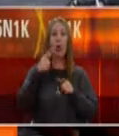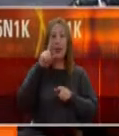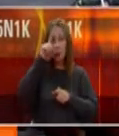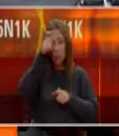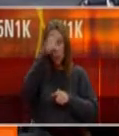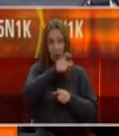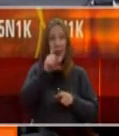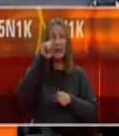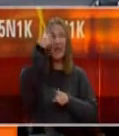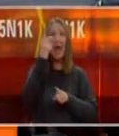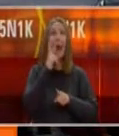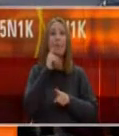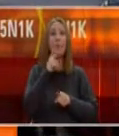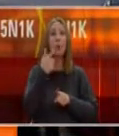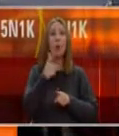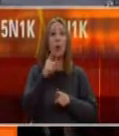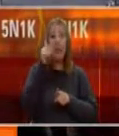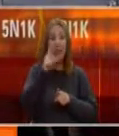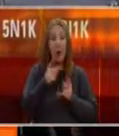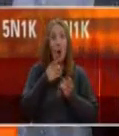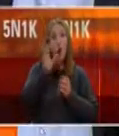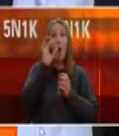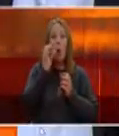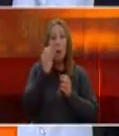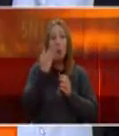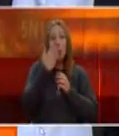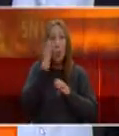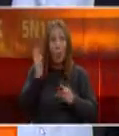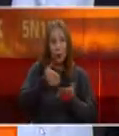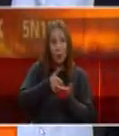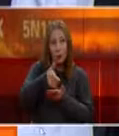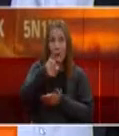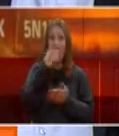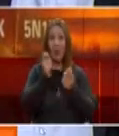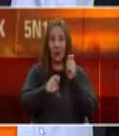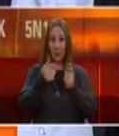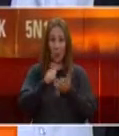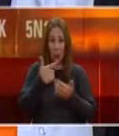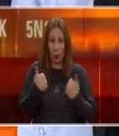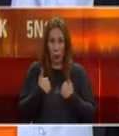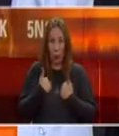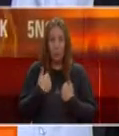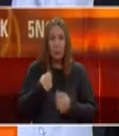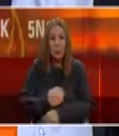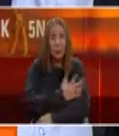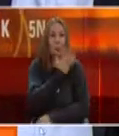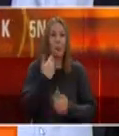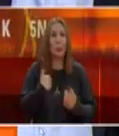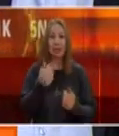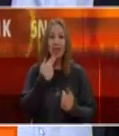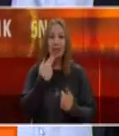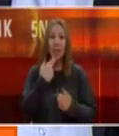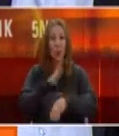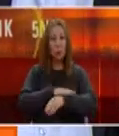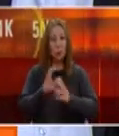olma üzerine sahibiz. Türkiye'nin ilk organik tarım yapan köyüyüz. Gurur duyduğumuz yönlerden biridir. Biz kadınlar kolumuzu